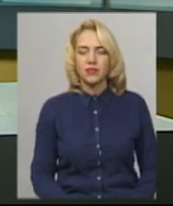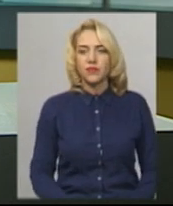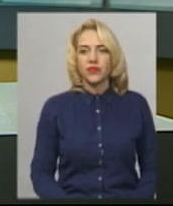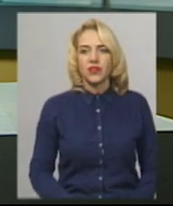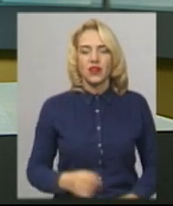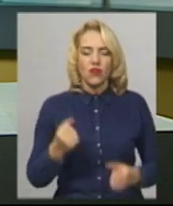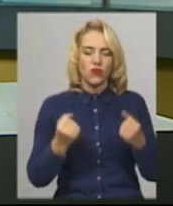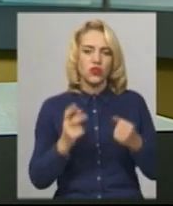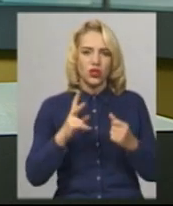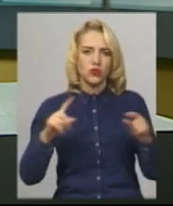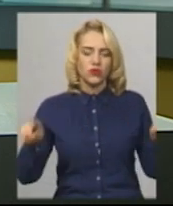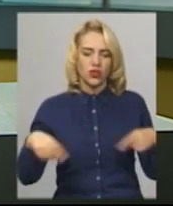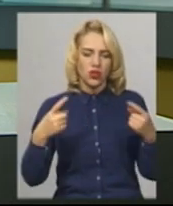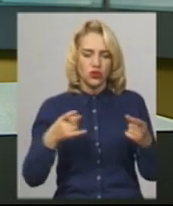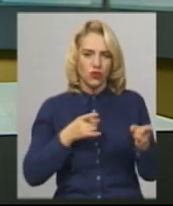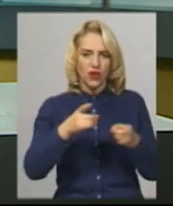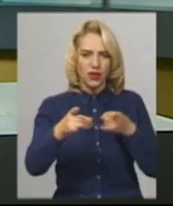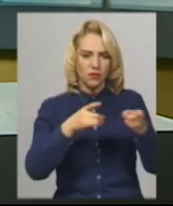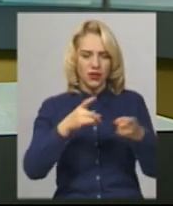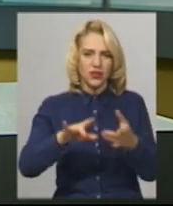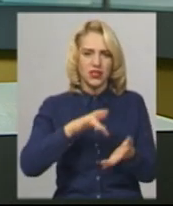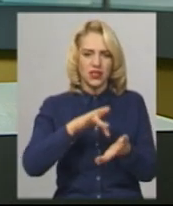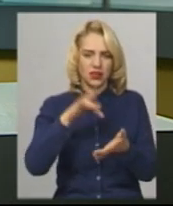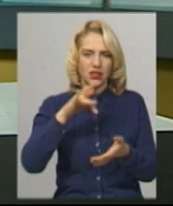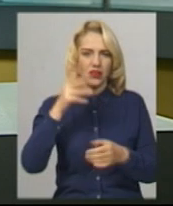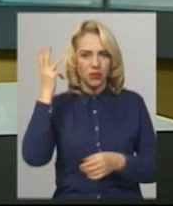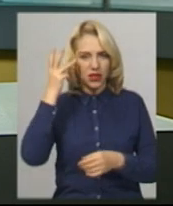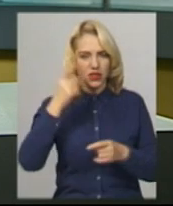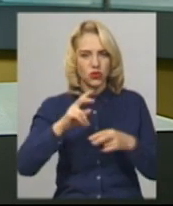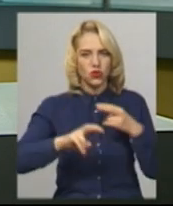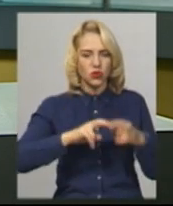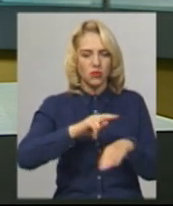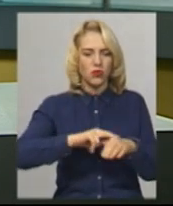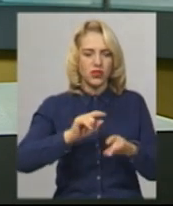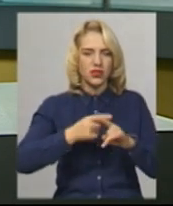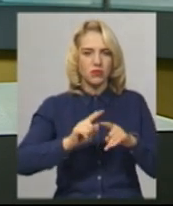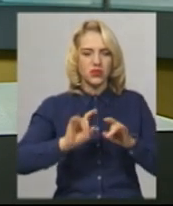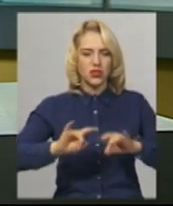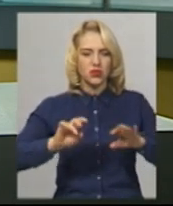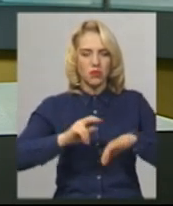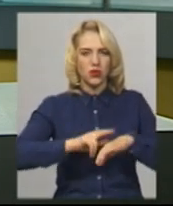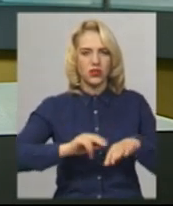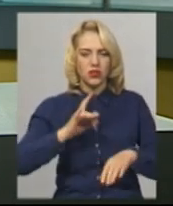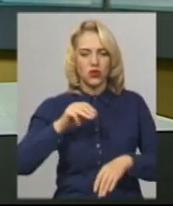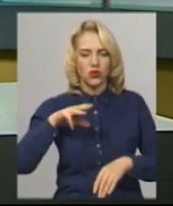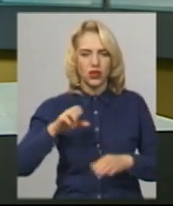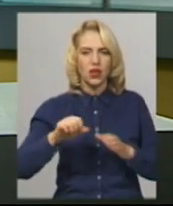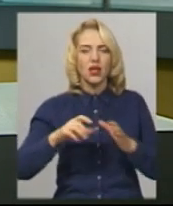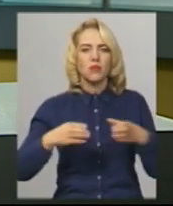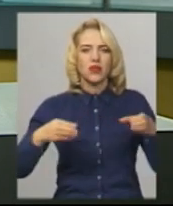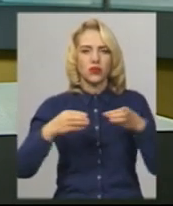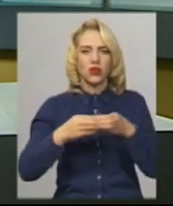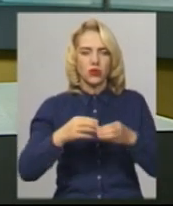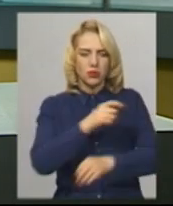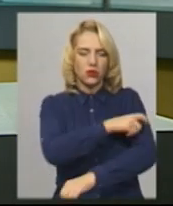Водіїв, котрі влаштували дрифтинг у центрі Хмельницького, розшукує поліція. Про це розповіла поліцейська роти номер 4 батальйону управління